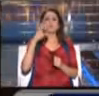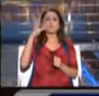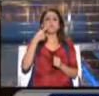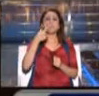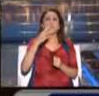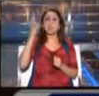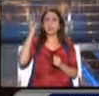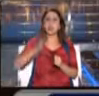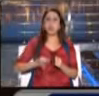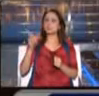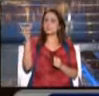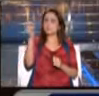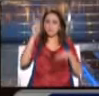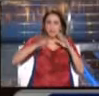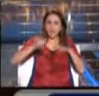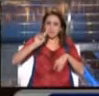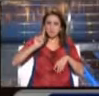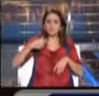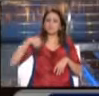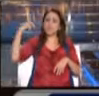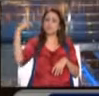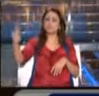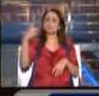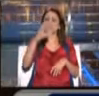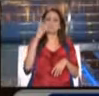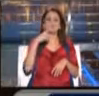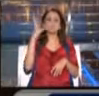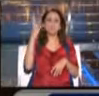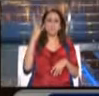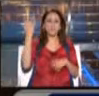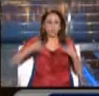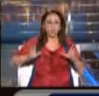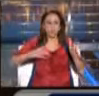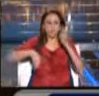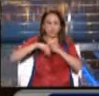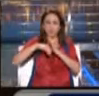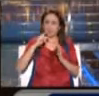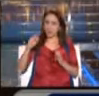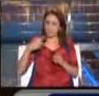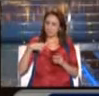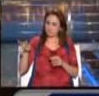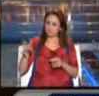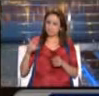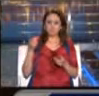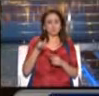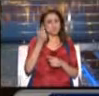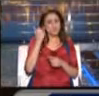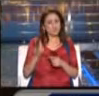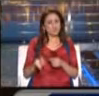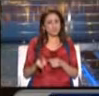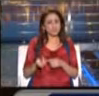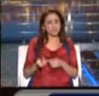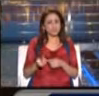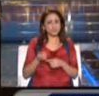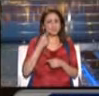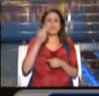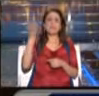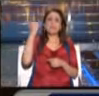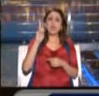دوله تسمح بكده، قصاص او الدم، يعني القصاص او القتل، قصاص او اشاعه الفوضى، هذا امر غير مقبول على الاطلاق يا جماعه. لازم تشوف الظاهره من سنه